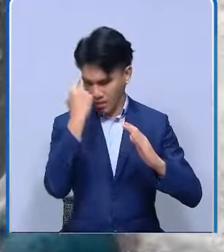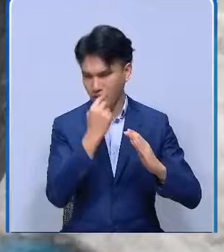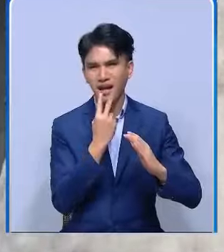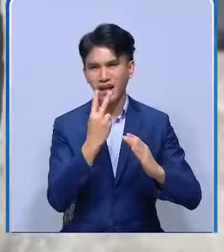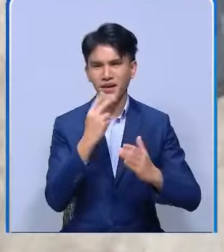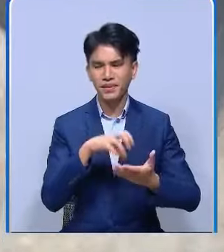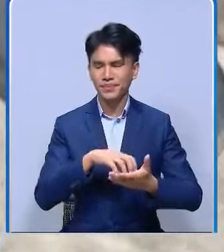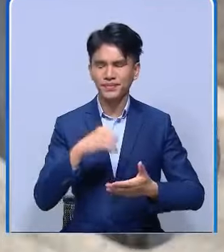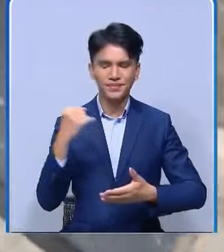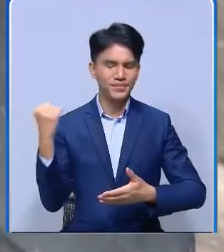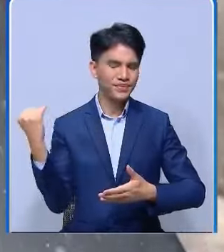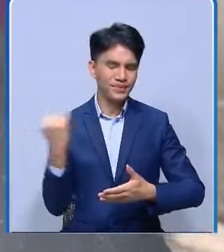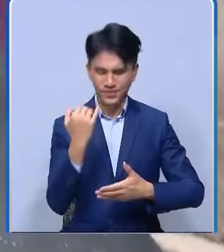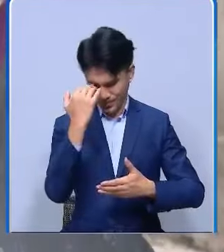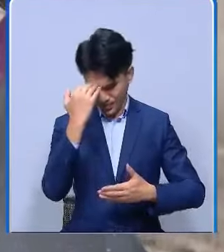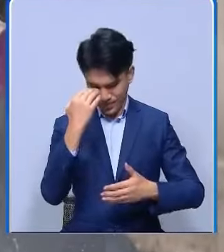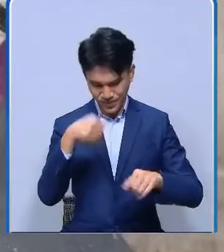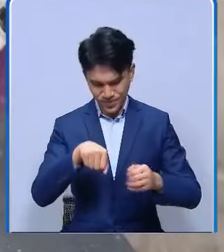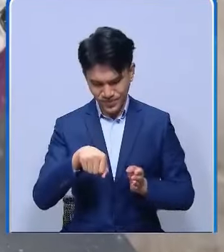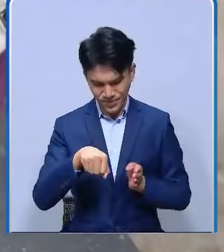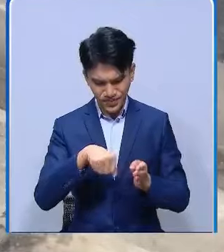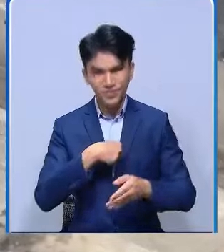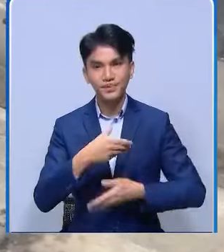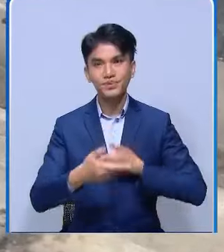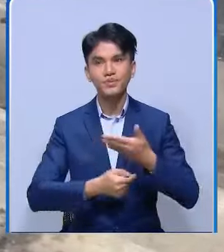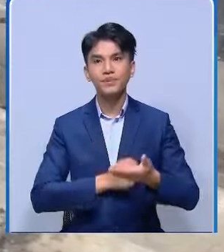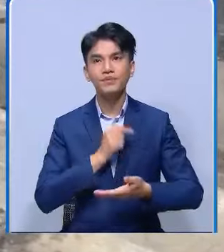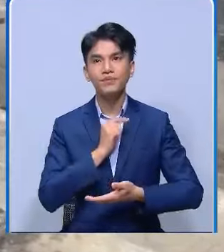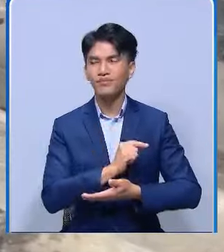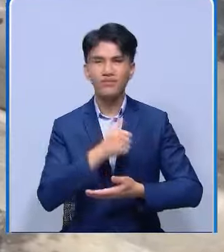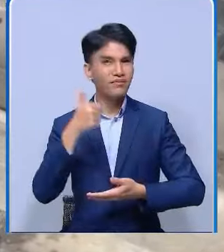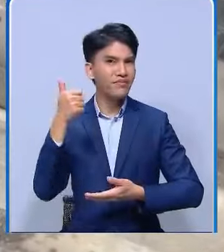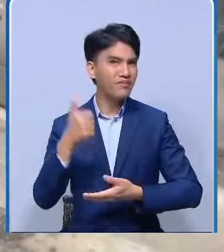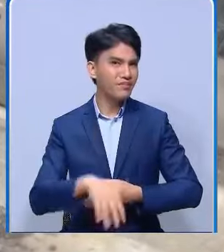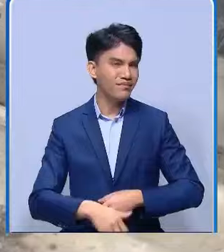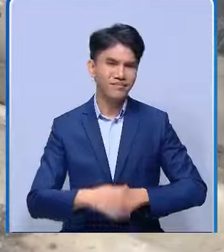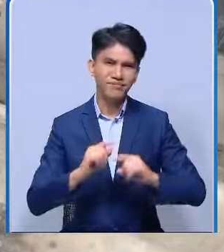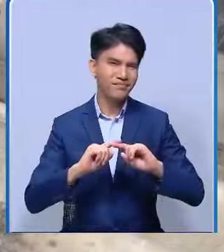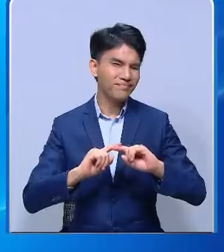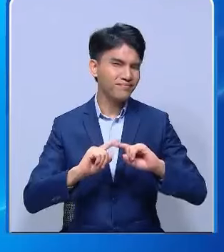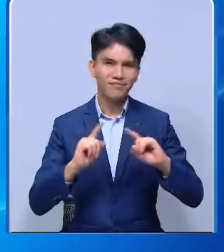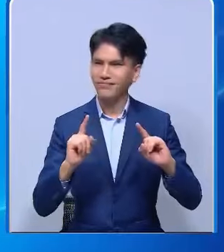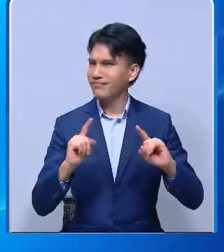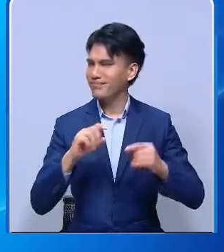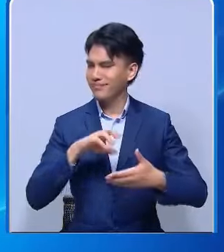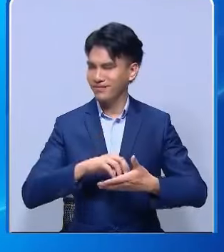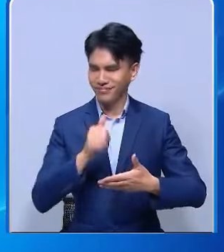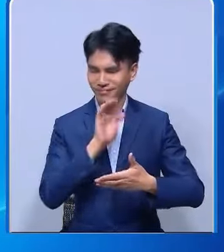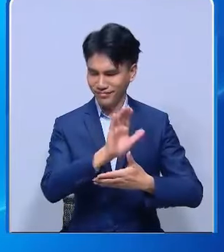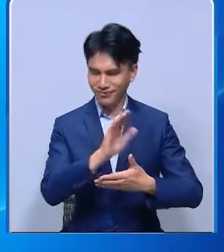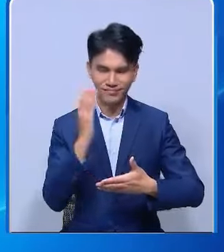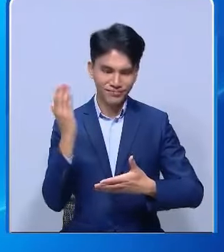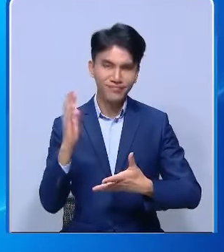คร้ายเพราะรถจักรยานยนต์ออกไปเร่ขายลอตเตอรี่ที่เหลือไม่ได้แต่ดันกลายเป็นโชคดีของพี่เขาซะอย่